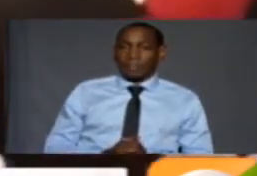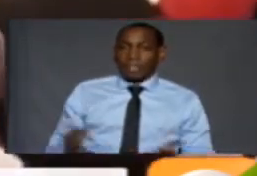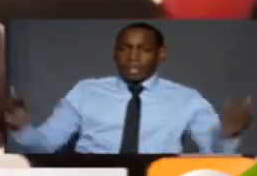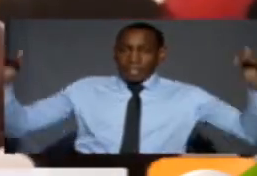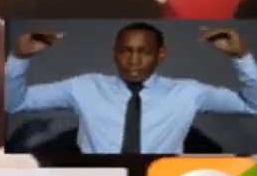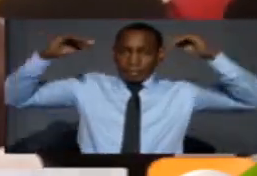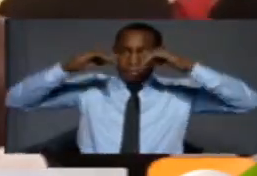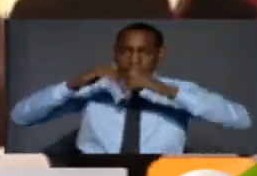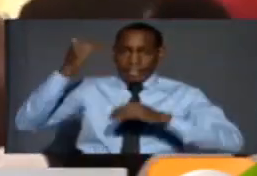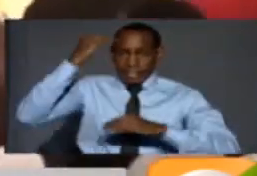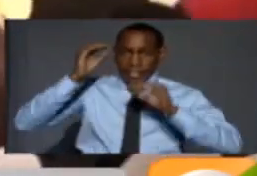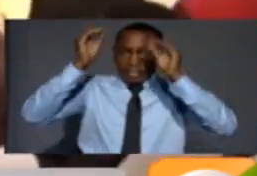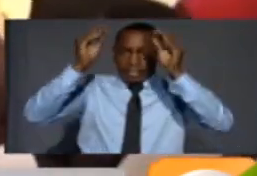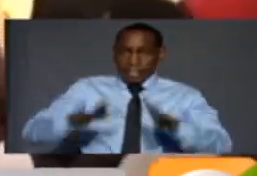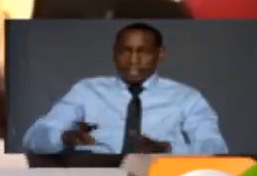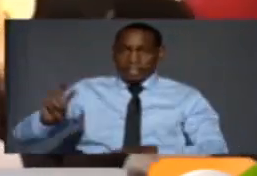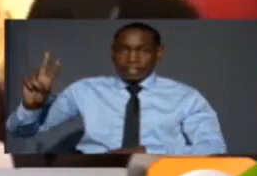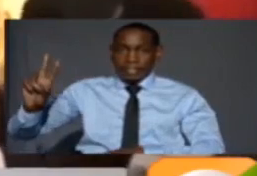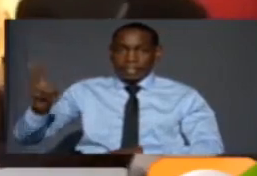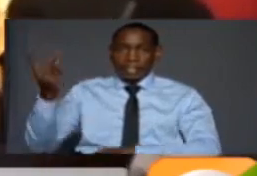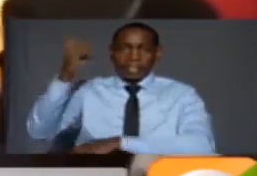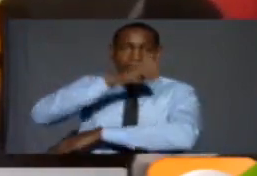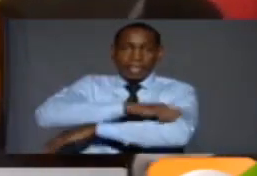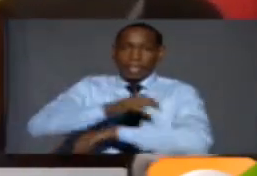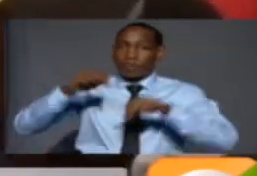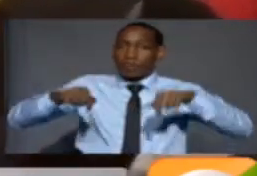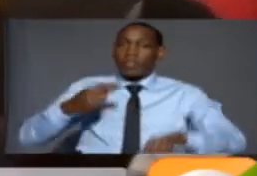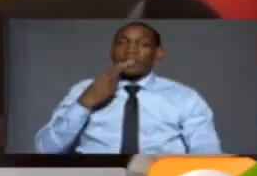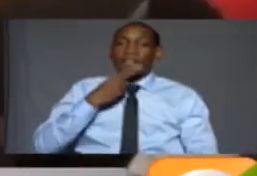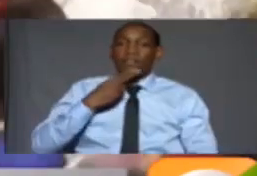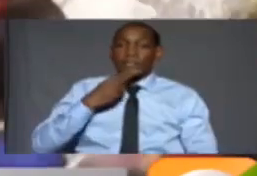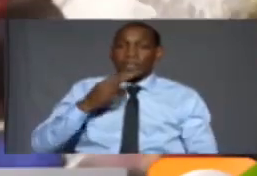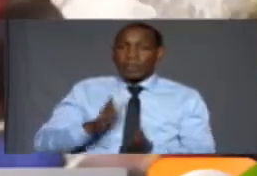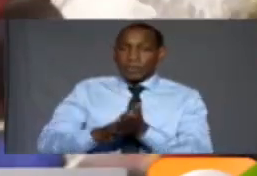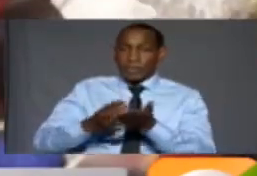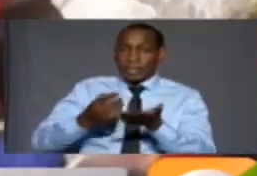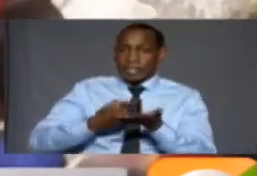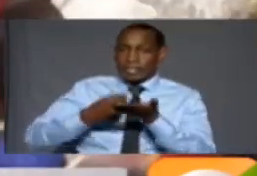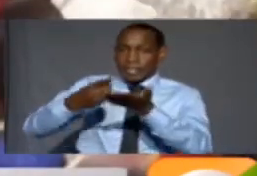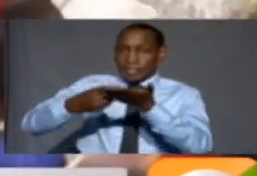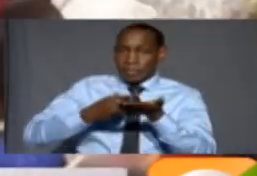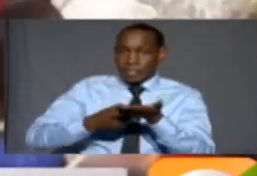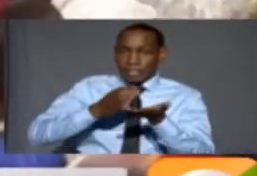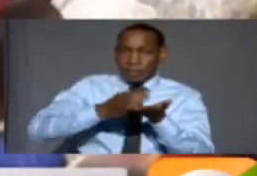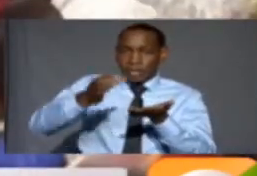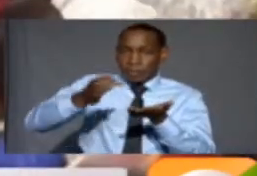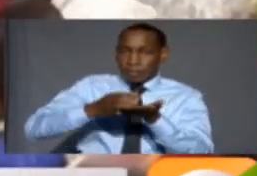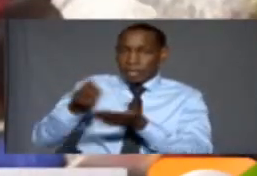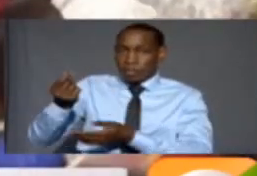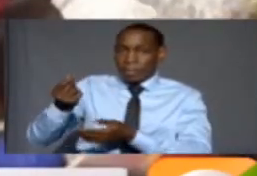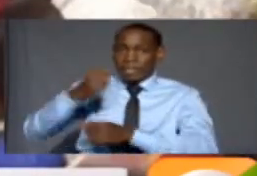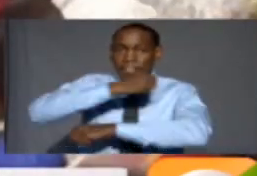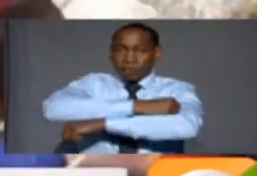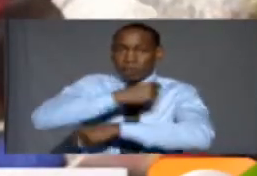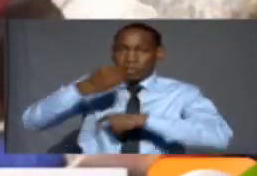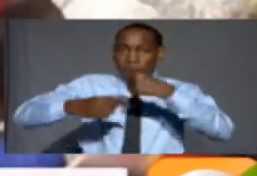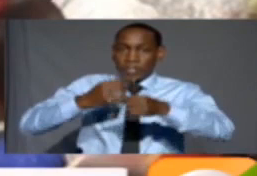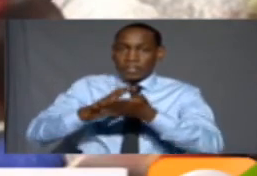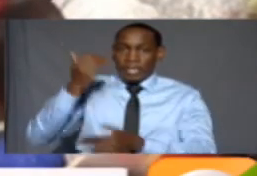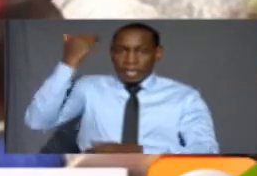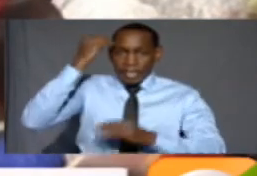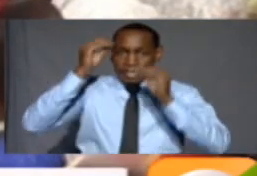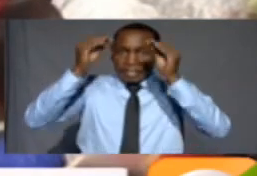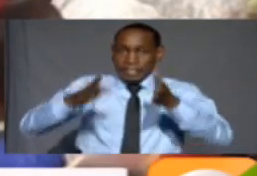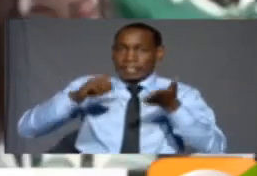Kongamano la walimu wakuu limeingia siku ya pili Jumanne, huku kisunzi cha mgao wa fedha wa shule kikiwa dhahiri. Walimu wakuu wanashikilia